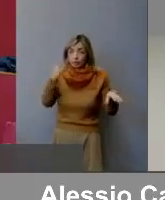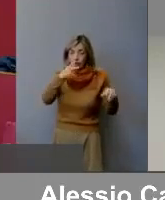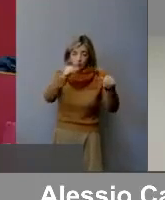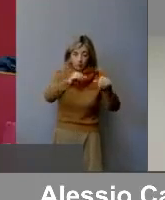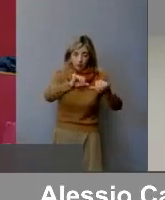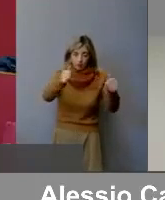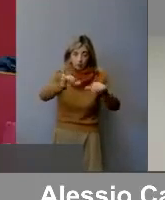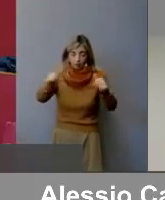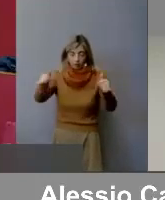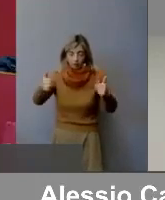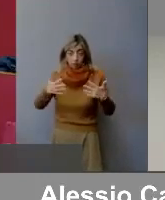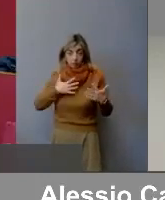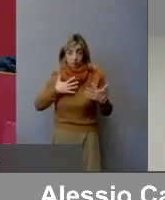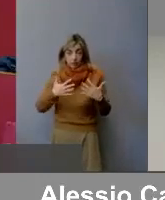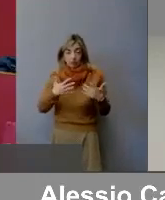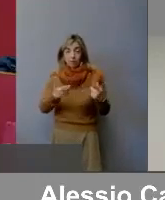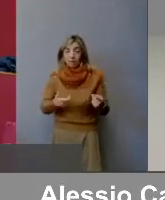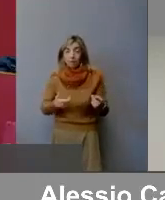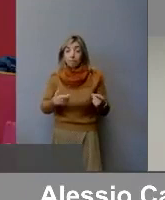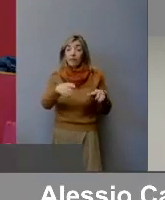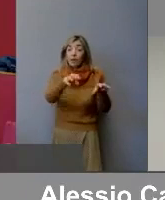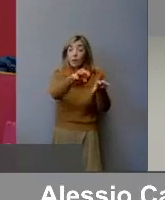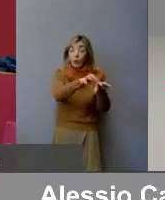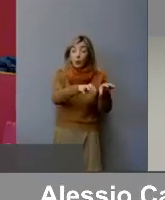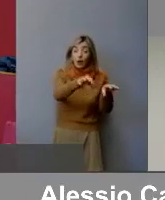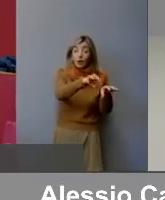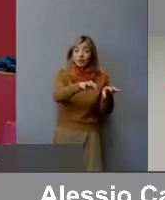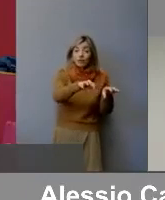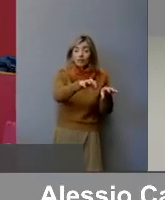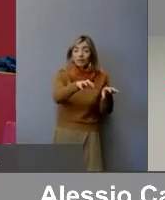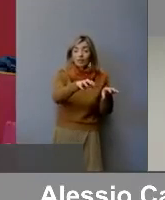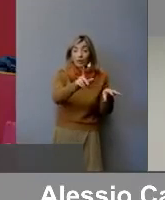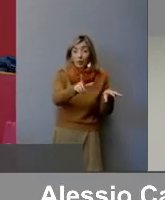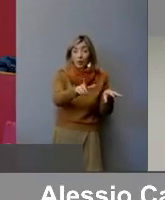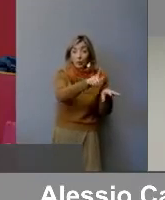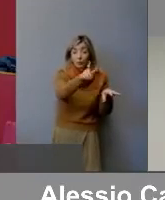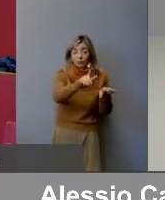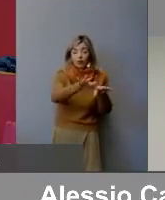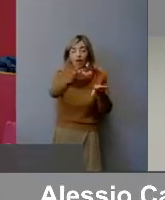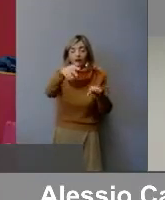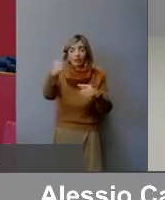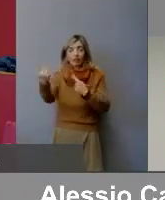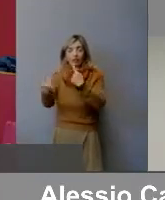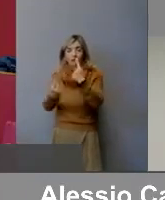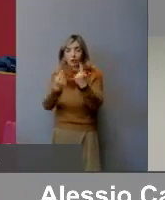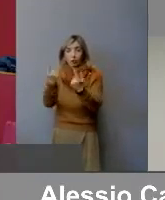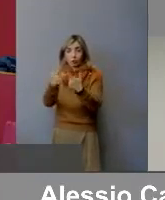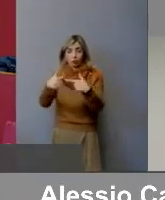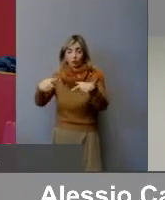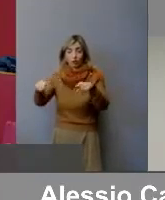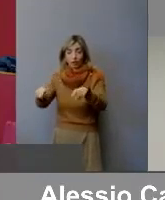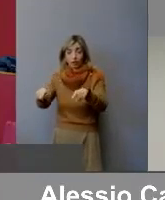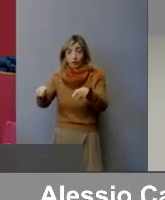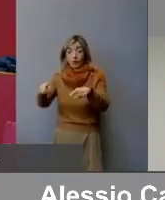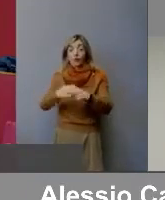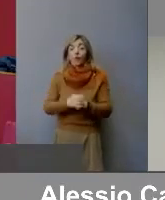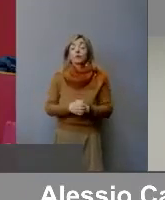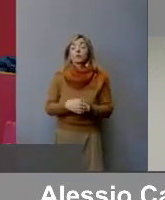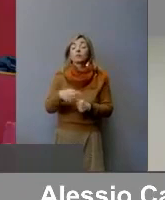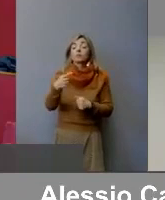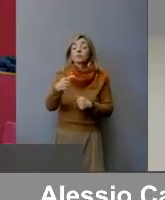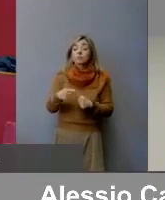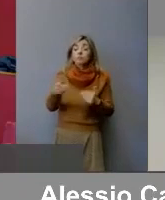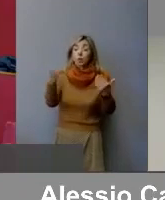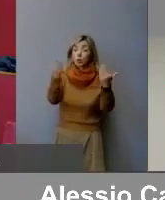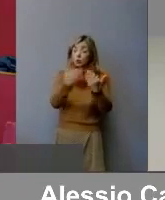impressionanti tra quartieri residenziale altre realtà cittadine e lo studio peraltro credo che sia anche utile